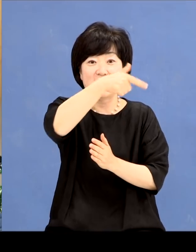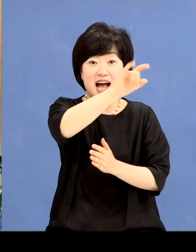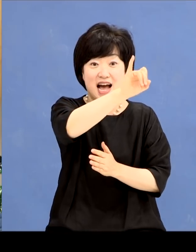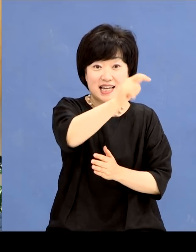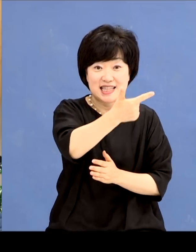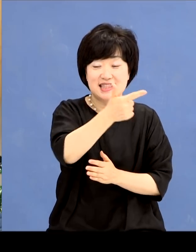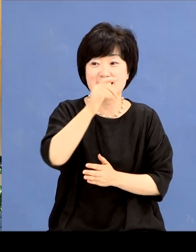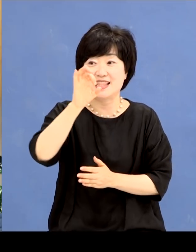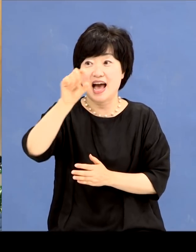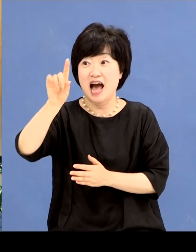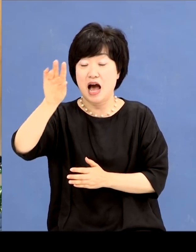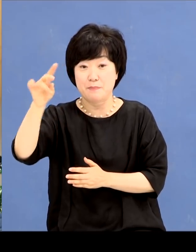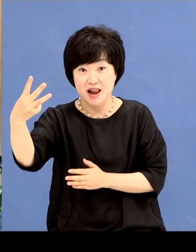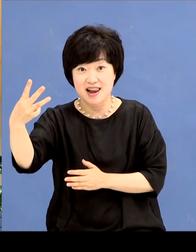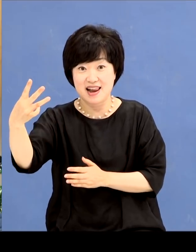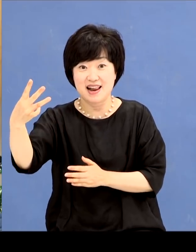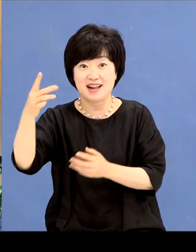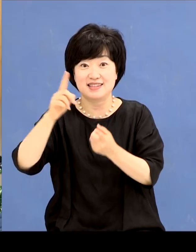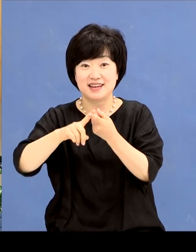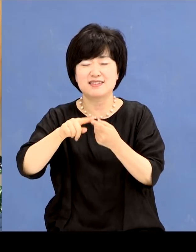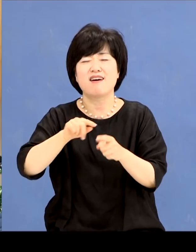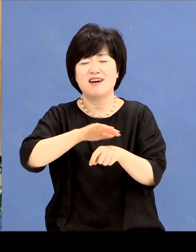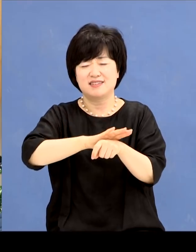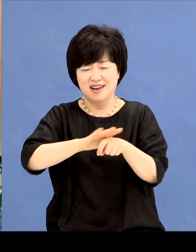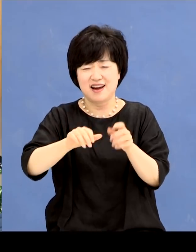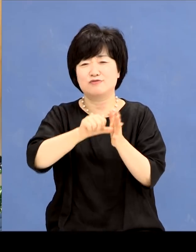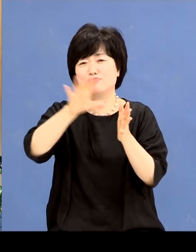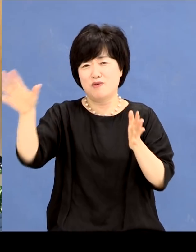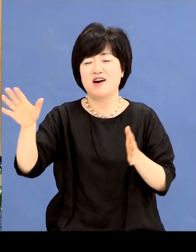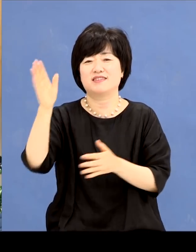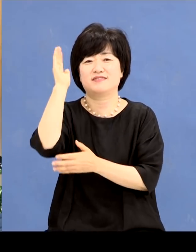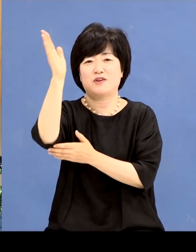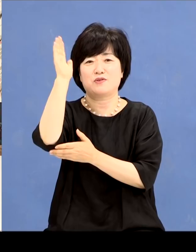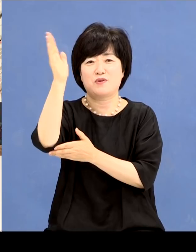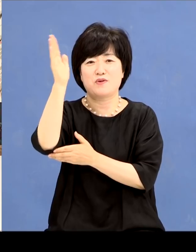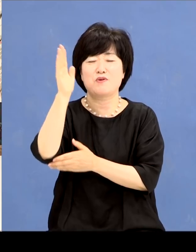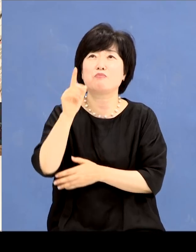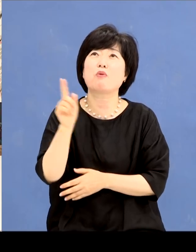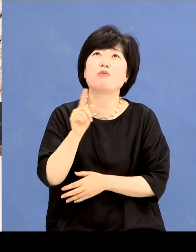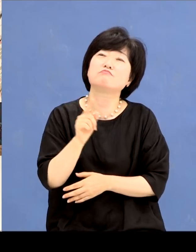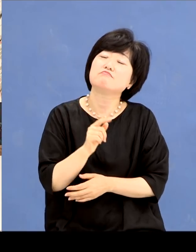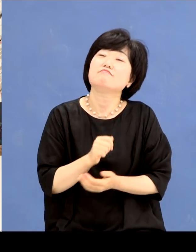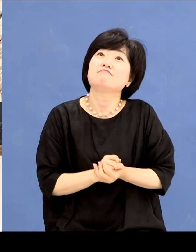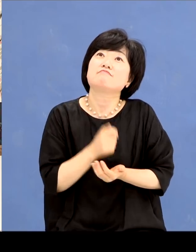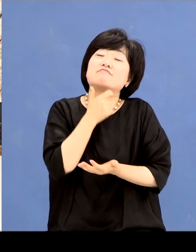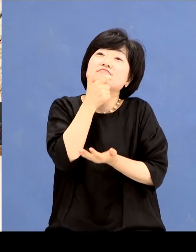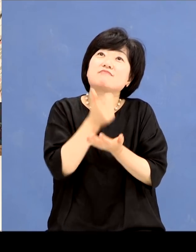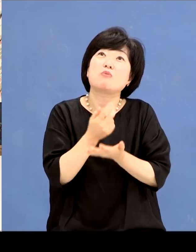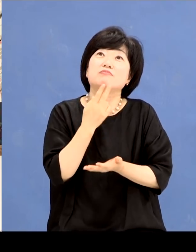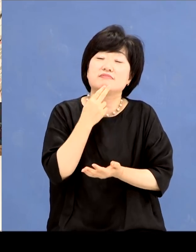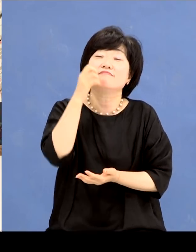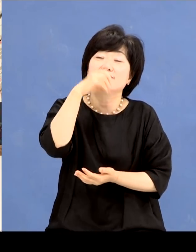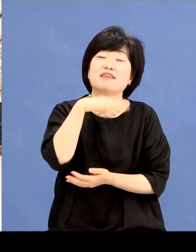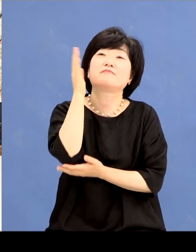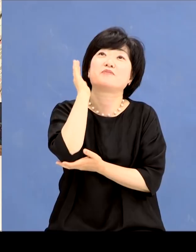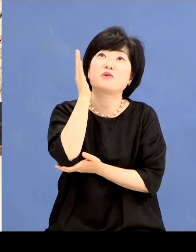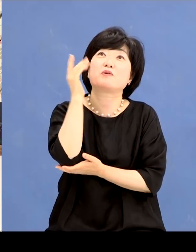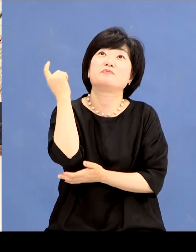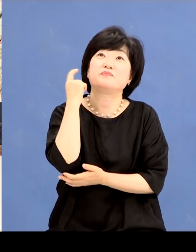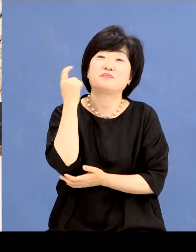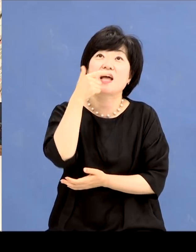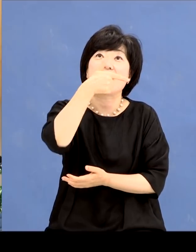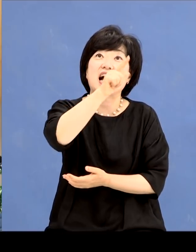대해서 목사님께서 설교를 하시더라고요. 워낙 우리가 또 잘 아는 말씀이잖아요. 또 네. 특별히 뭐 감흥이 있을 법한 말씀도 아니고.